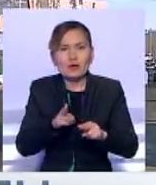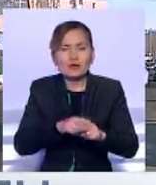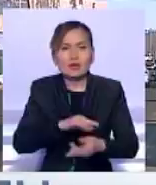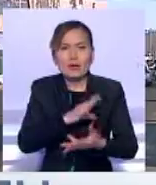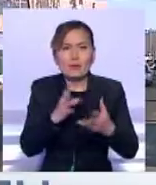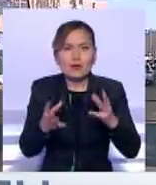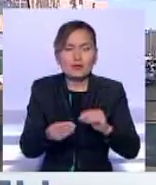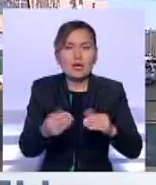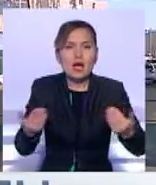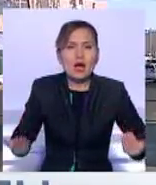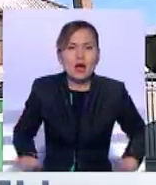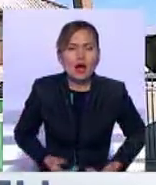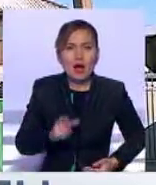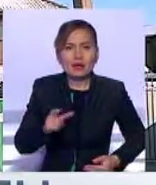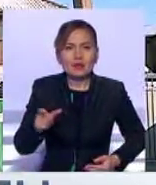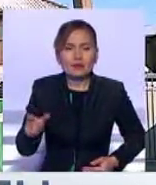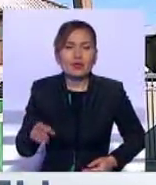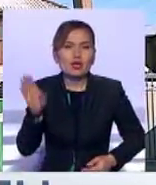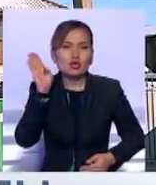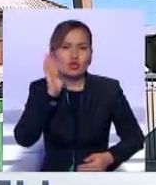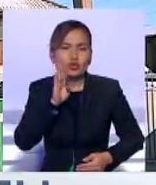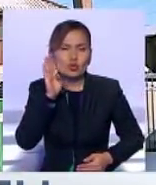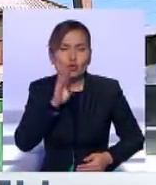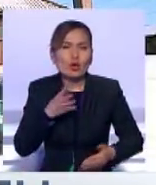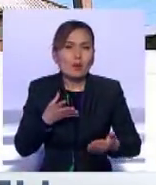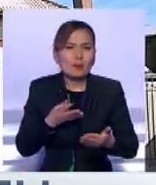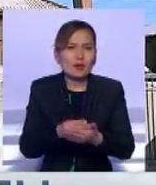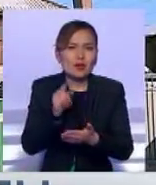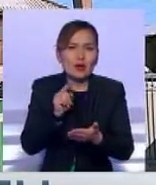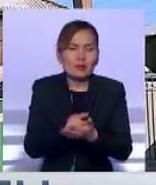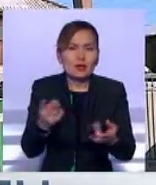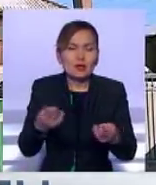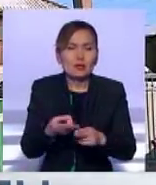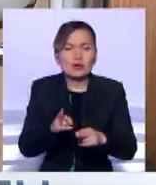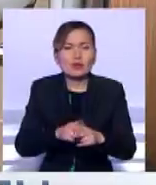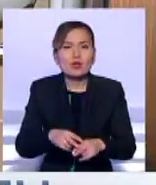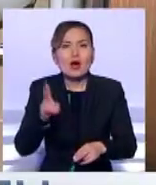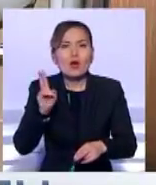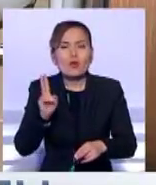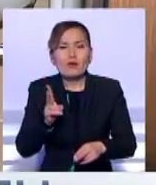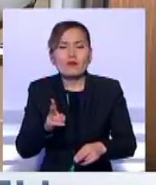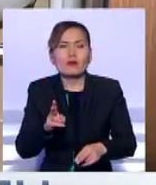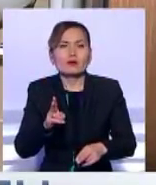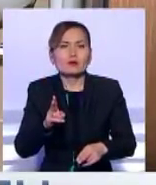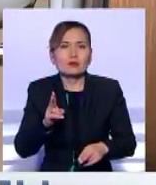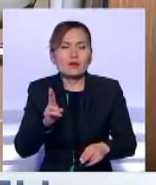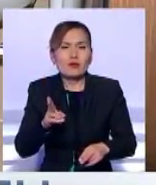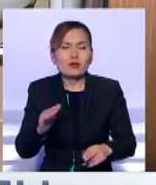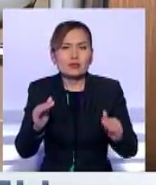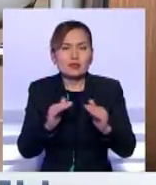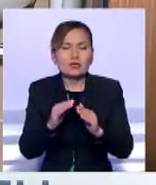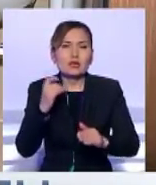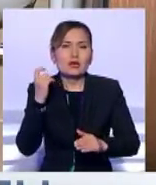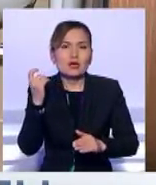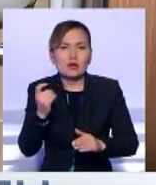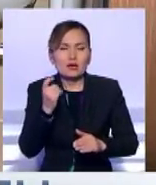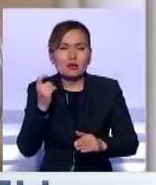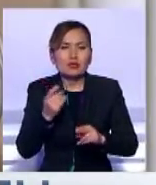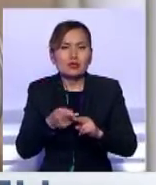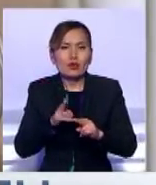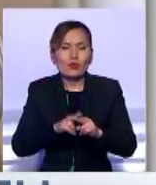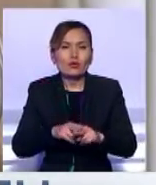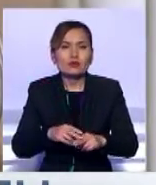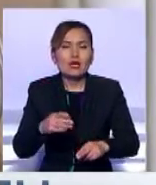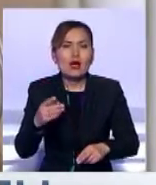жекеменшік сектордың тұрғындарына қарасты. Коммуналды кәсіпорын мамандары өлшеу құрылғысын орнатқандар керісінше шығынын үнемдеп қана қоймай,